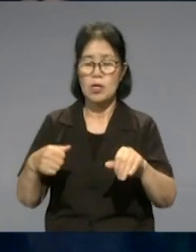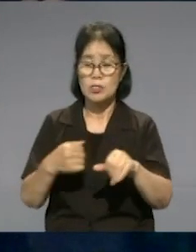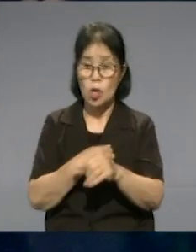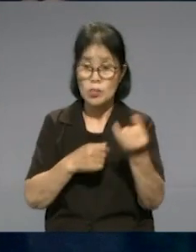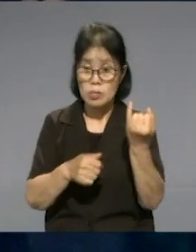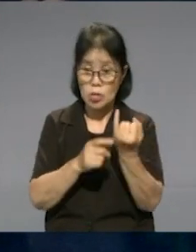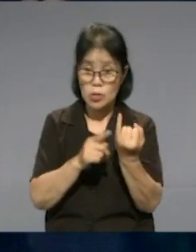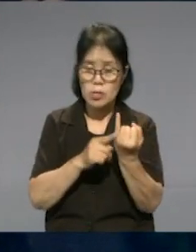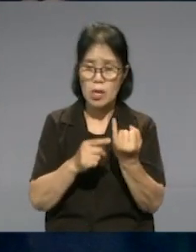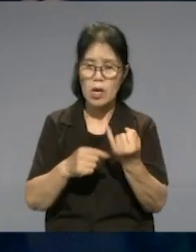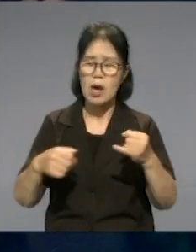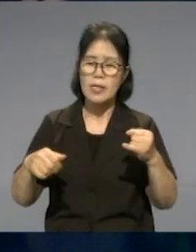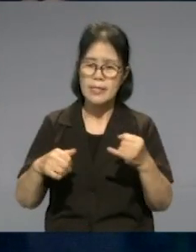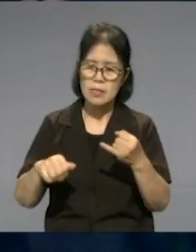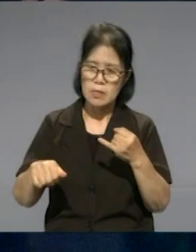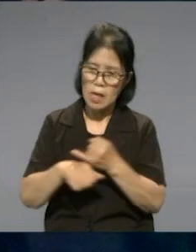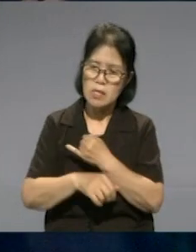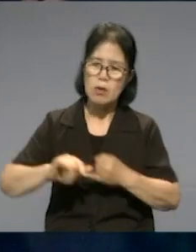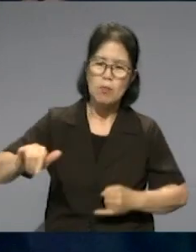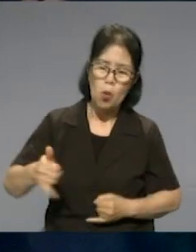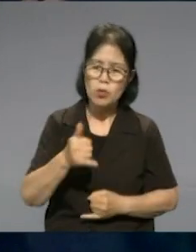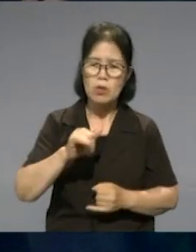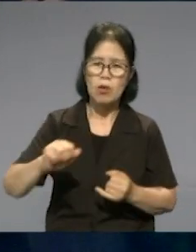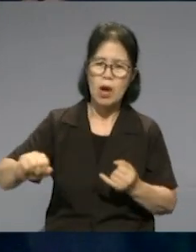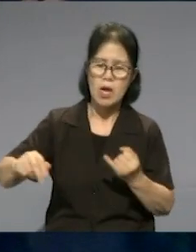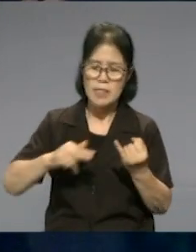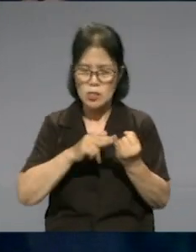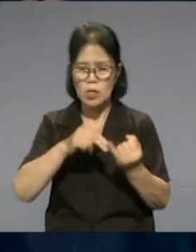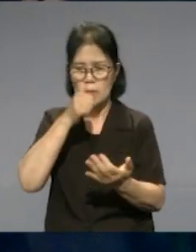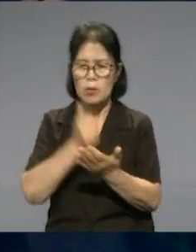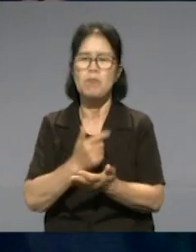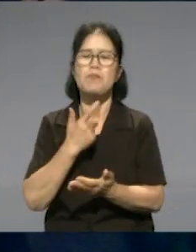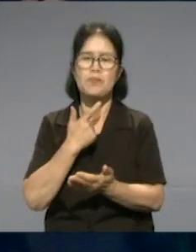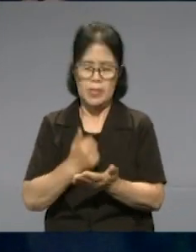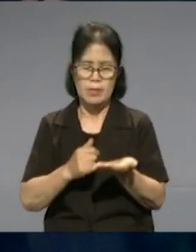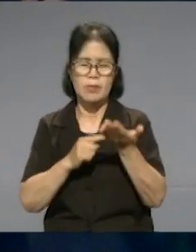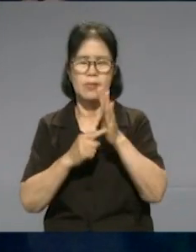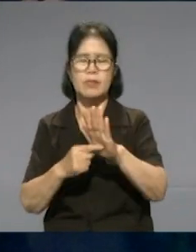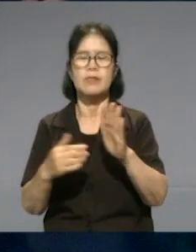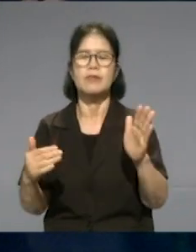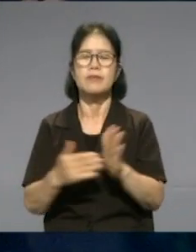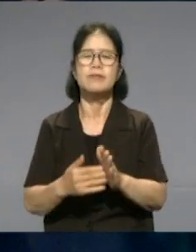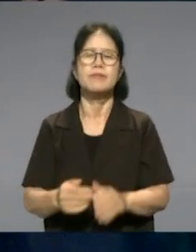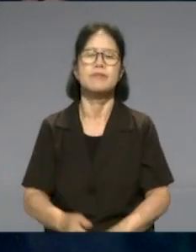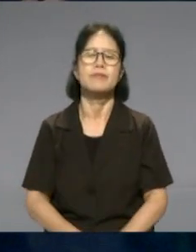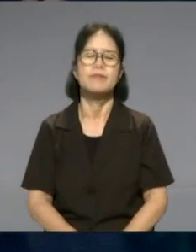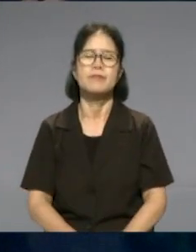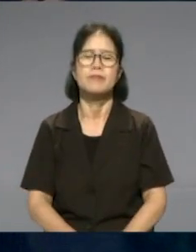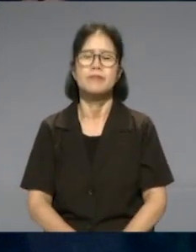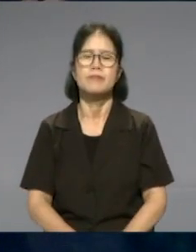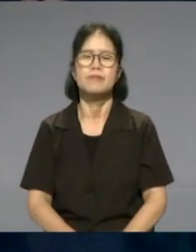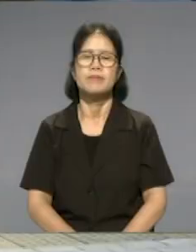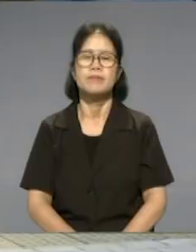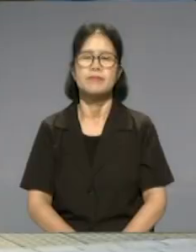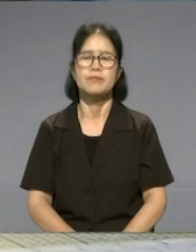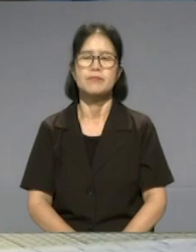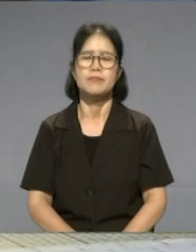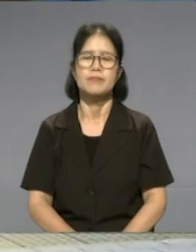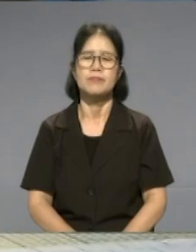여인에게 데이트 폭력과 스토킹 범죄 등을 저지른 것으로 드러났습니다. 황정환 기자입니다.